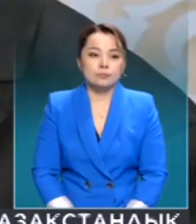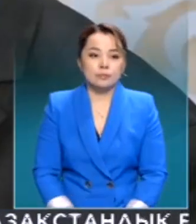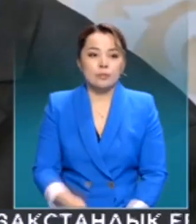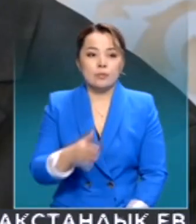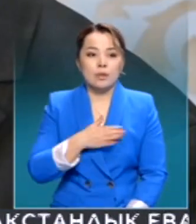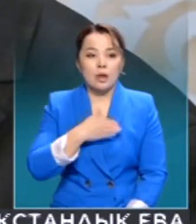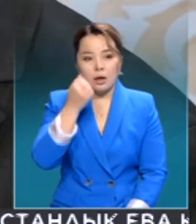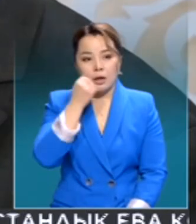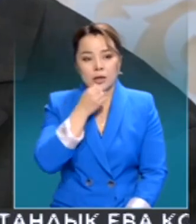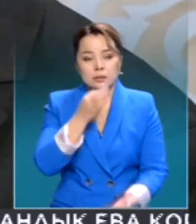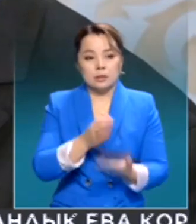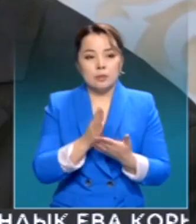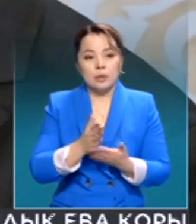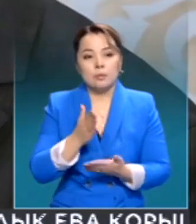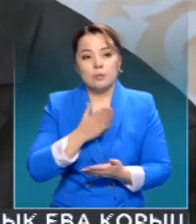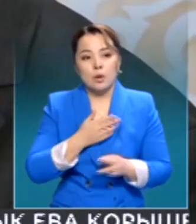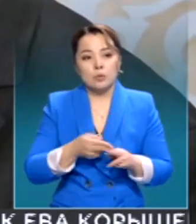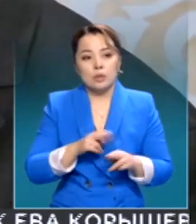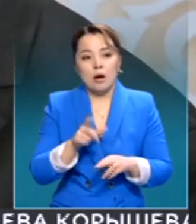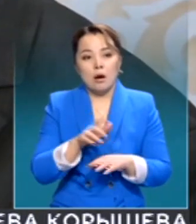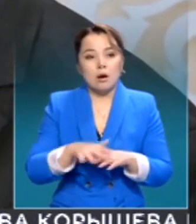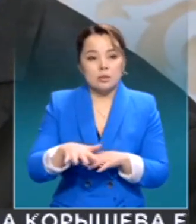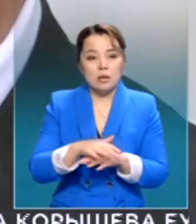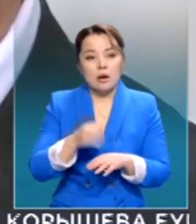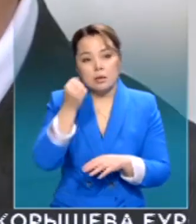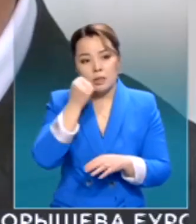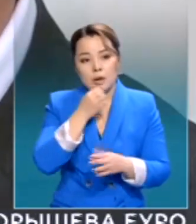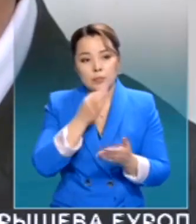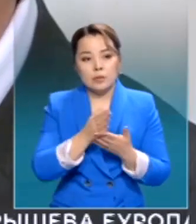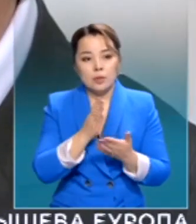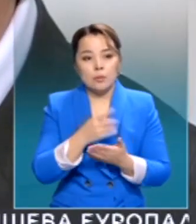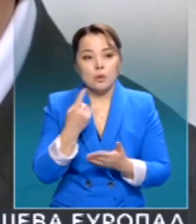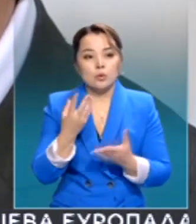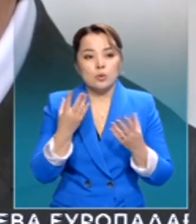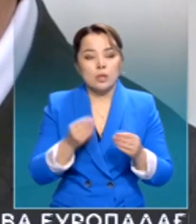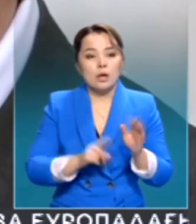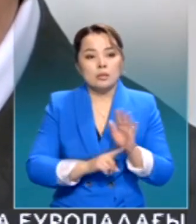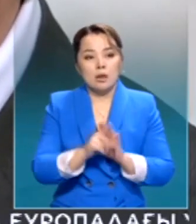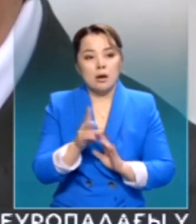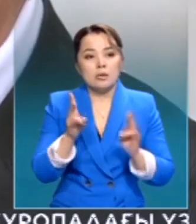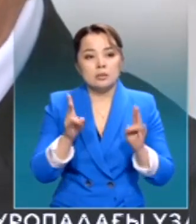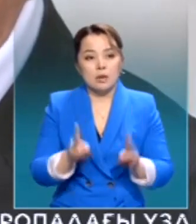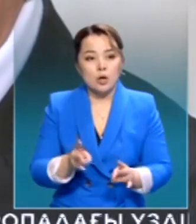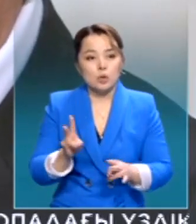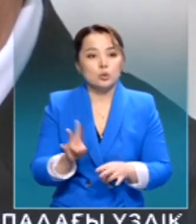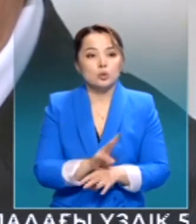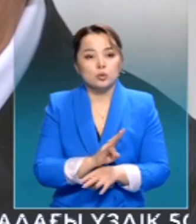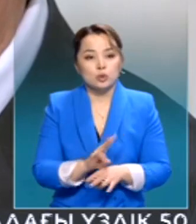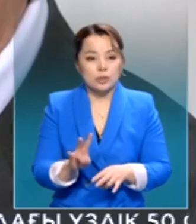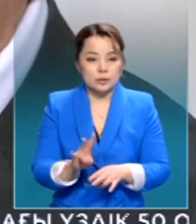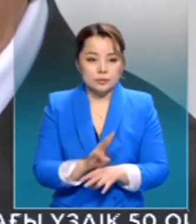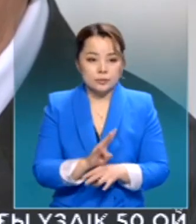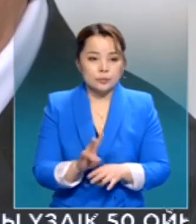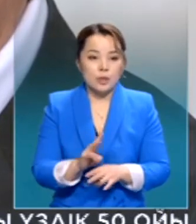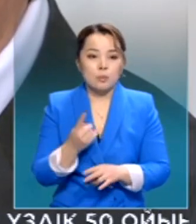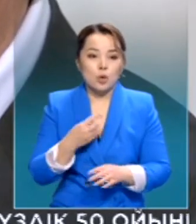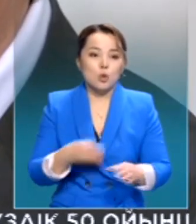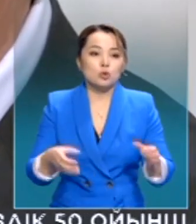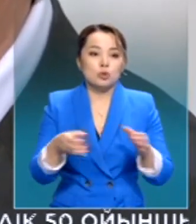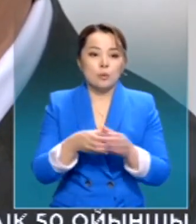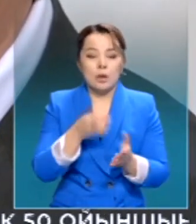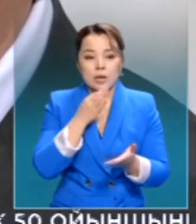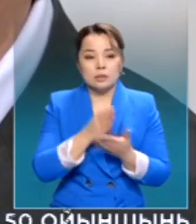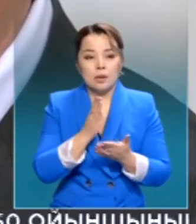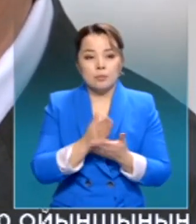Маған алғыс айтып отыр, мен өзім осы халқыма алғыс айтамын. Бірінші күннен апат басталғаннан түнде бір ұжым боп бәріміз